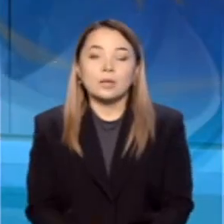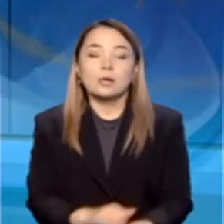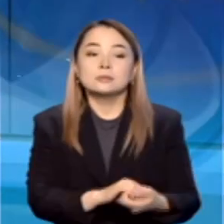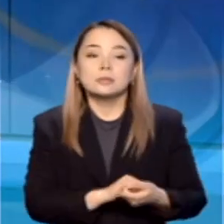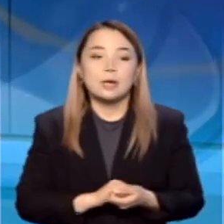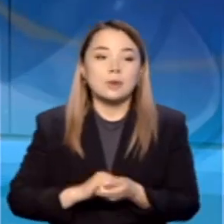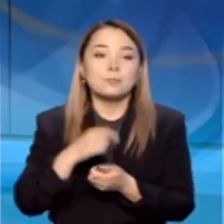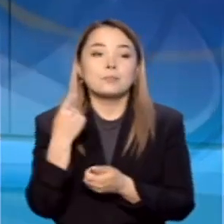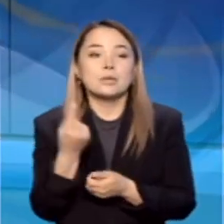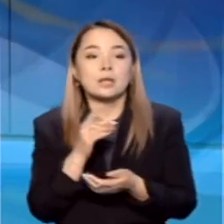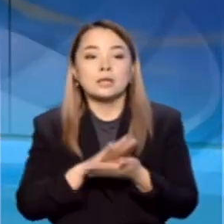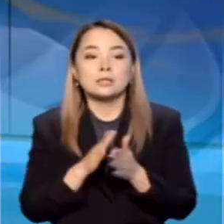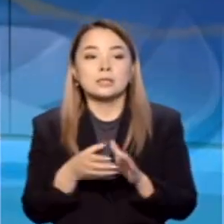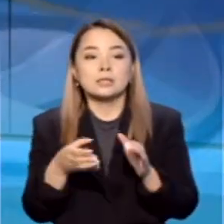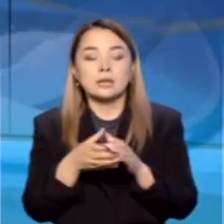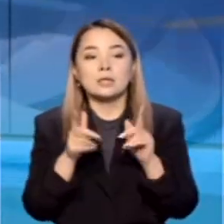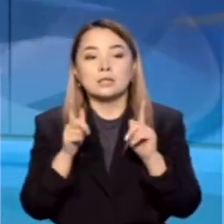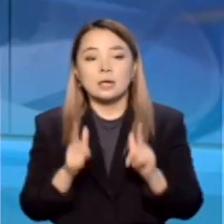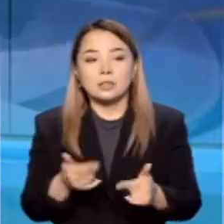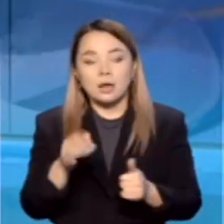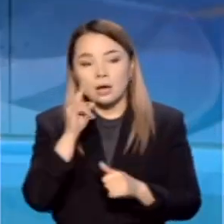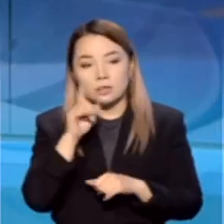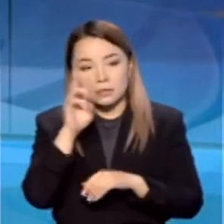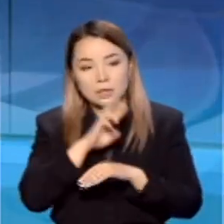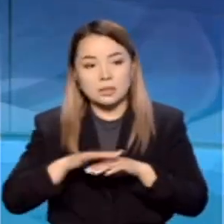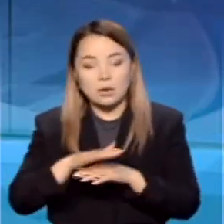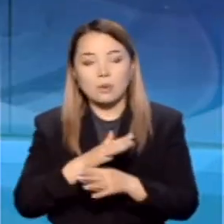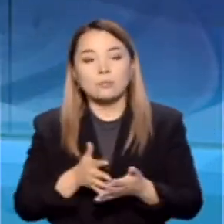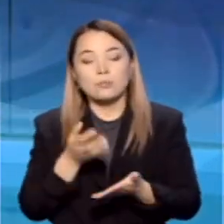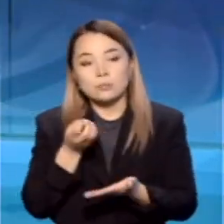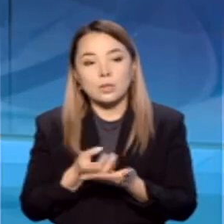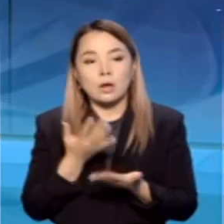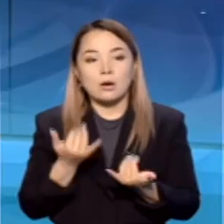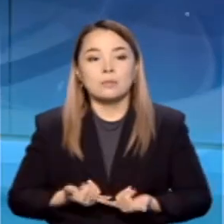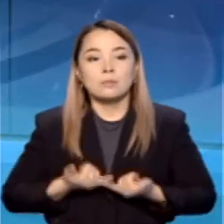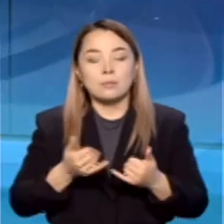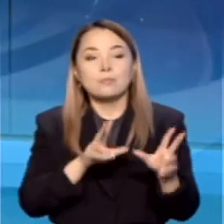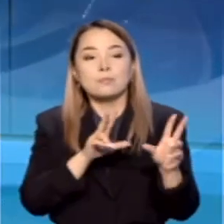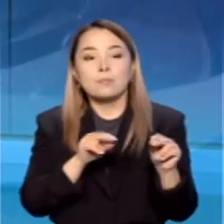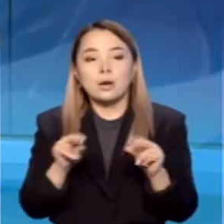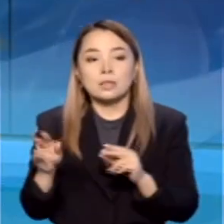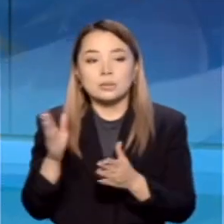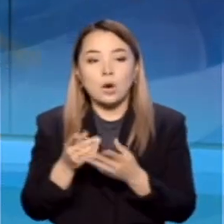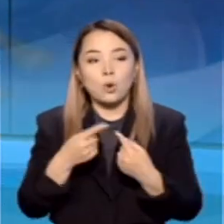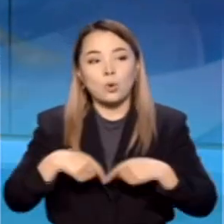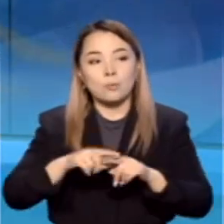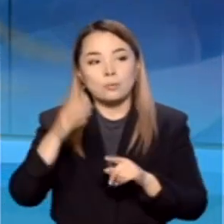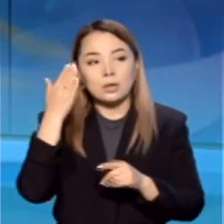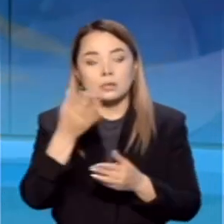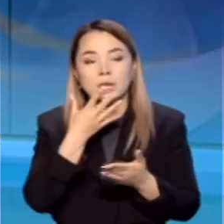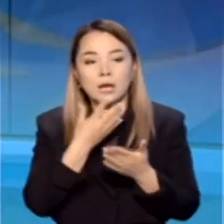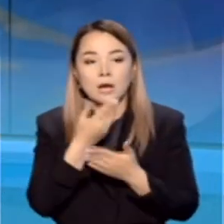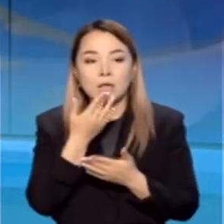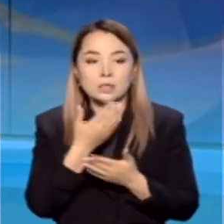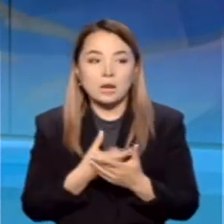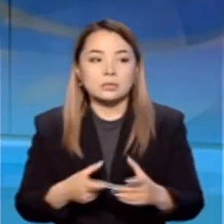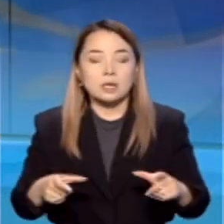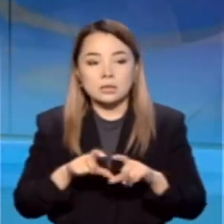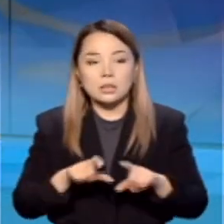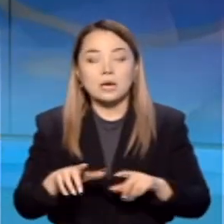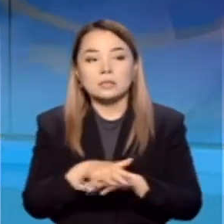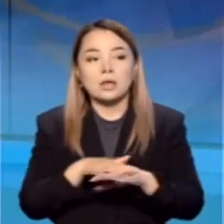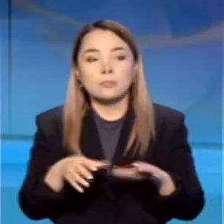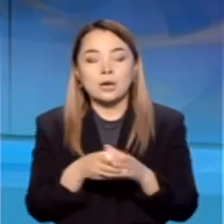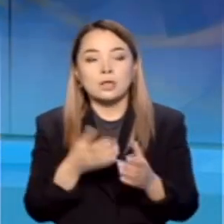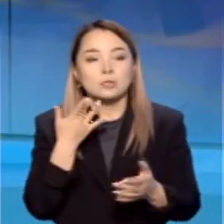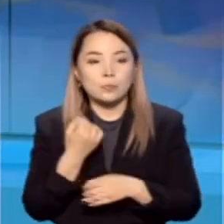Ынтымақ, бірлік, келісім қазақ елі үшін ең асыл бақыт. Қоғам өкілдерінің пікірі осындай. Қазақстан этносаралық қағидасын берік ұстап